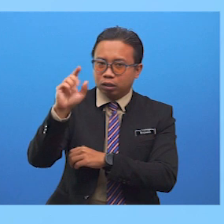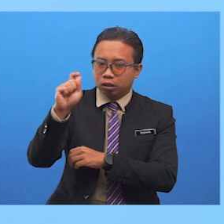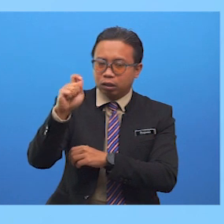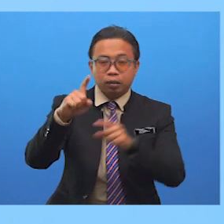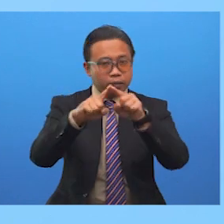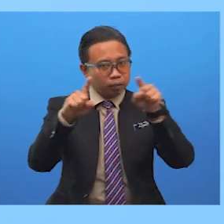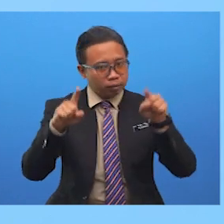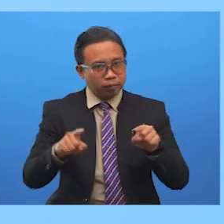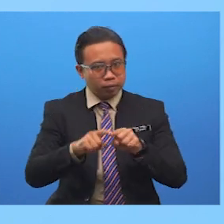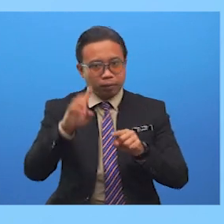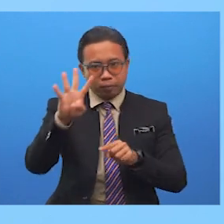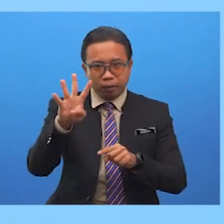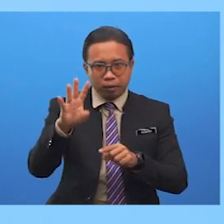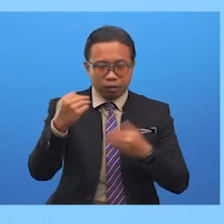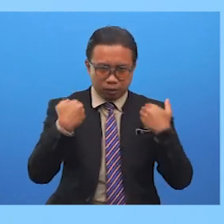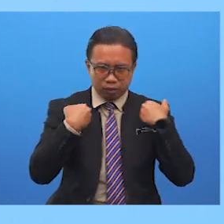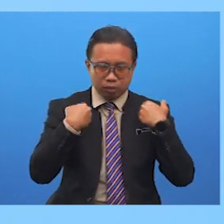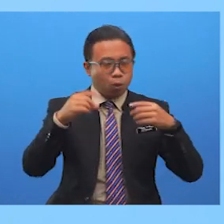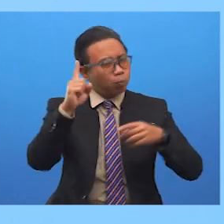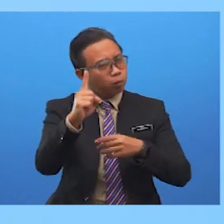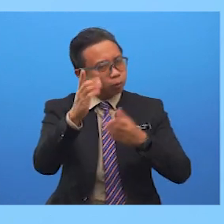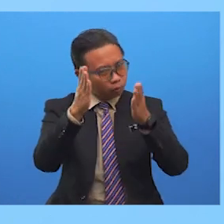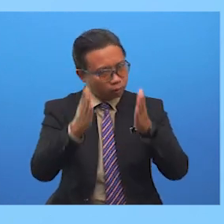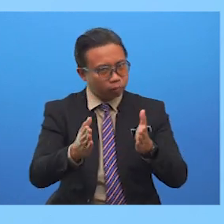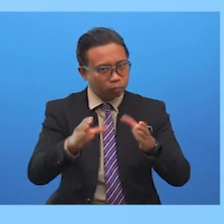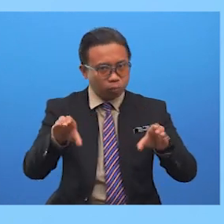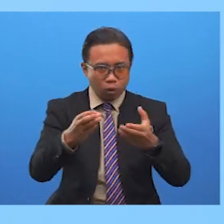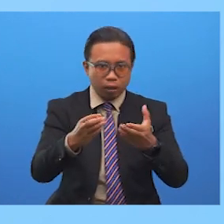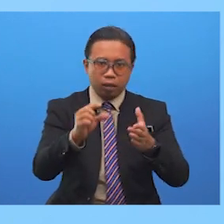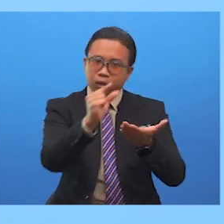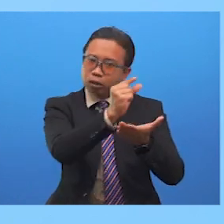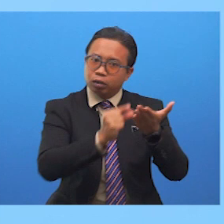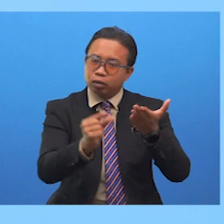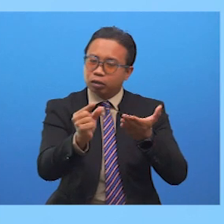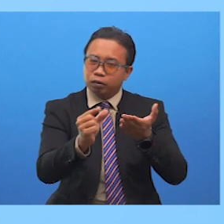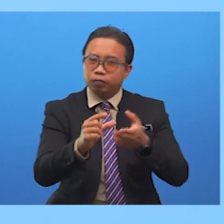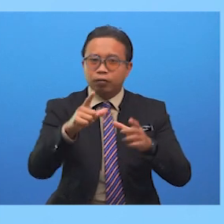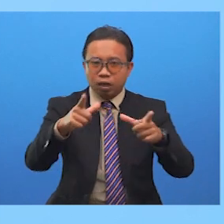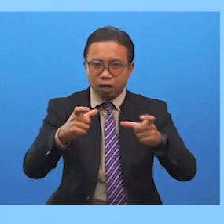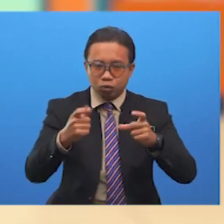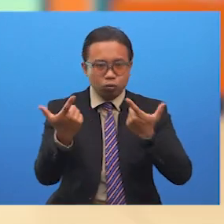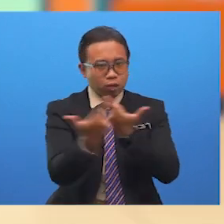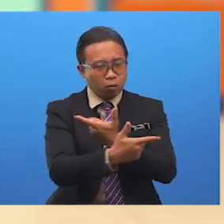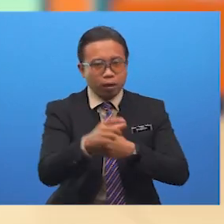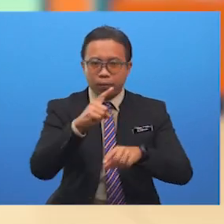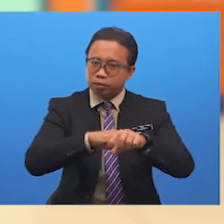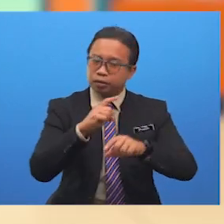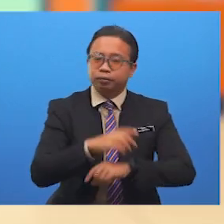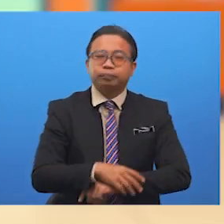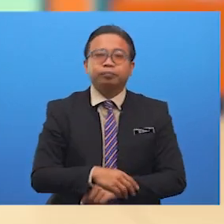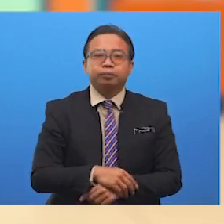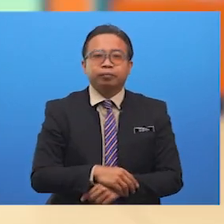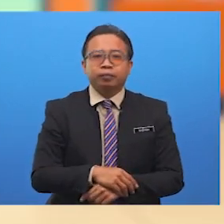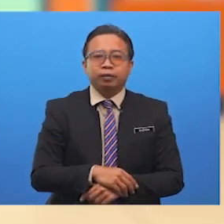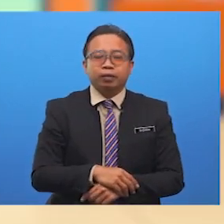pertama menghasilkan grafik laju melawan masa menarik bukan bailah